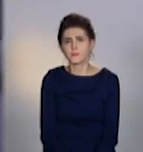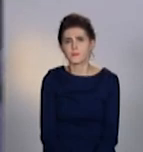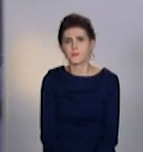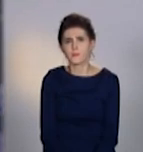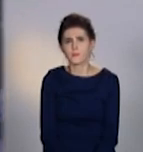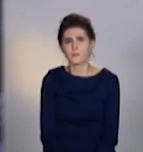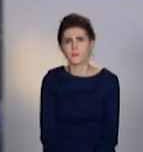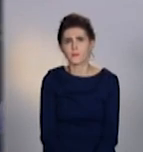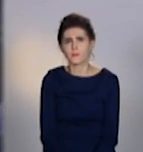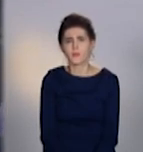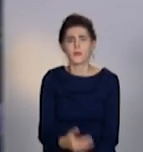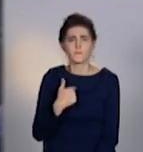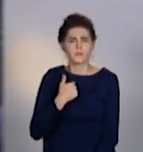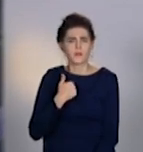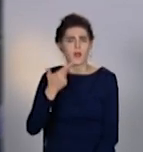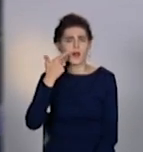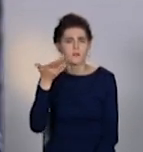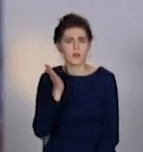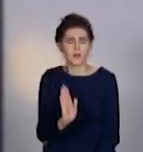ми зустрічалися біля драмтеатру,